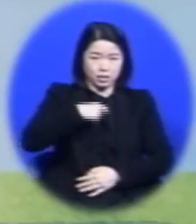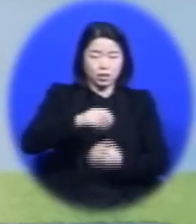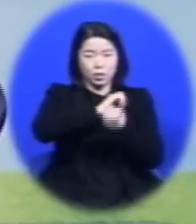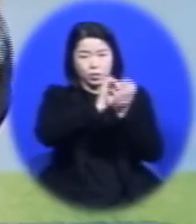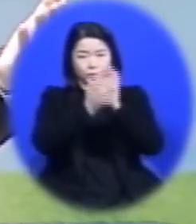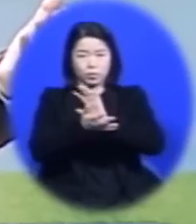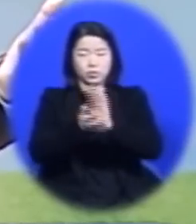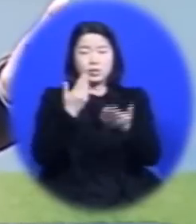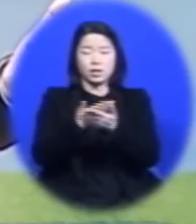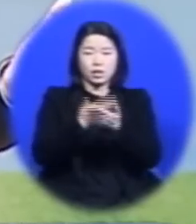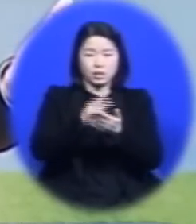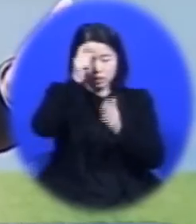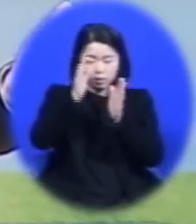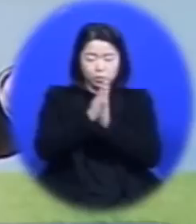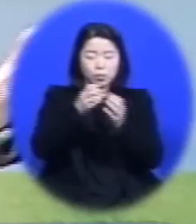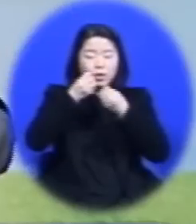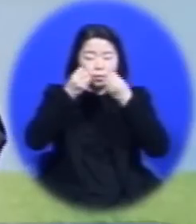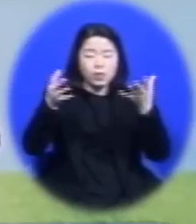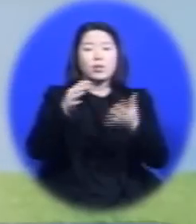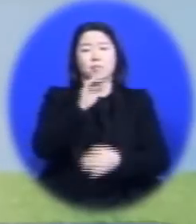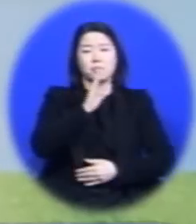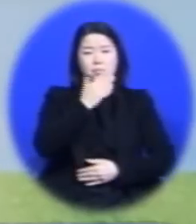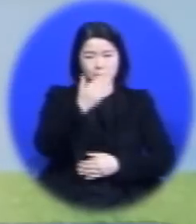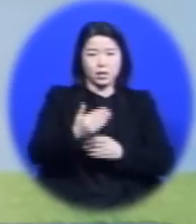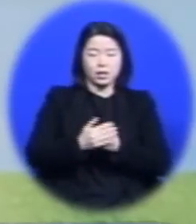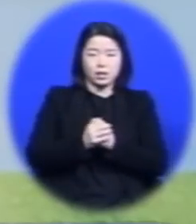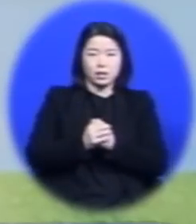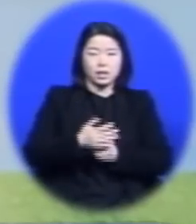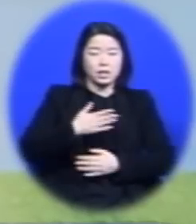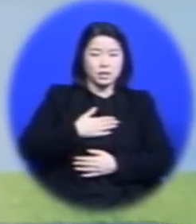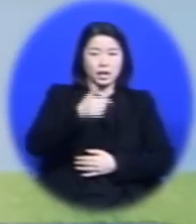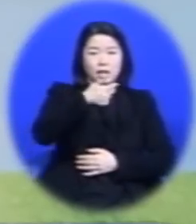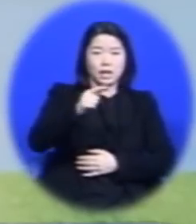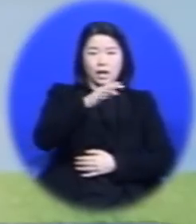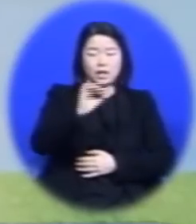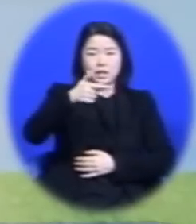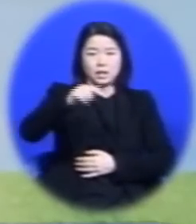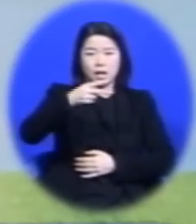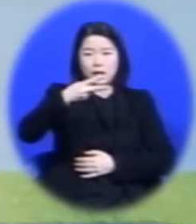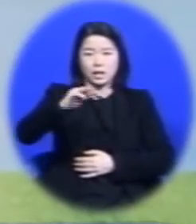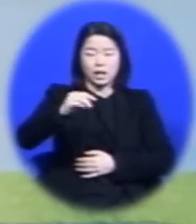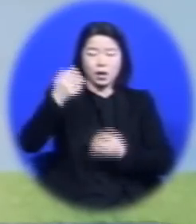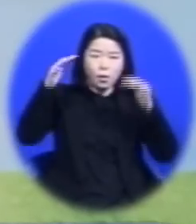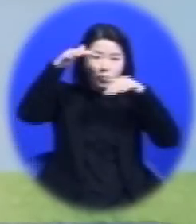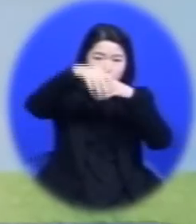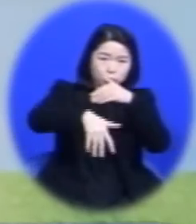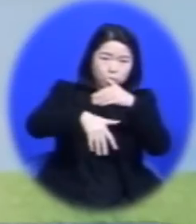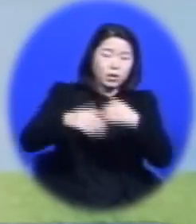달라는 기도가 나오는 겁니다 제가 나의 가라 폭포를 처음 가보았을